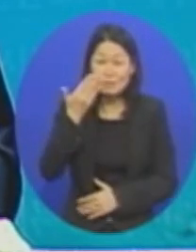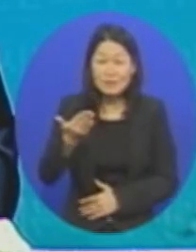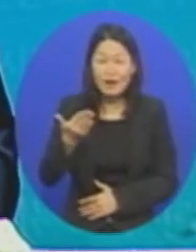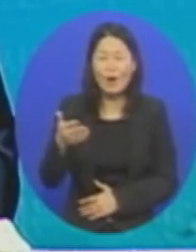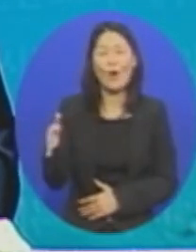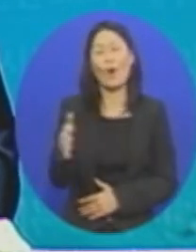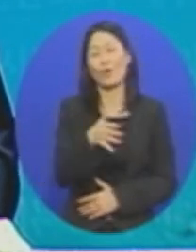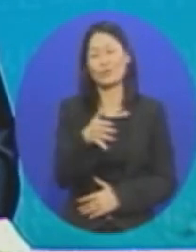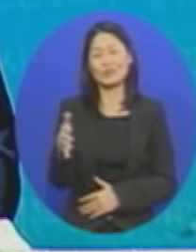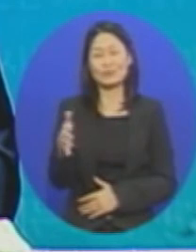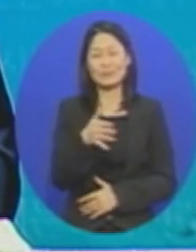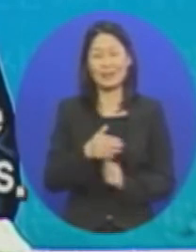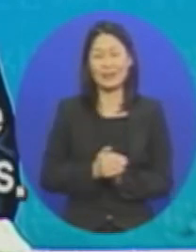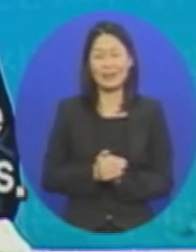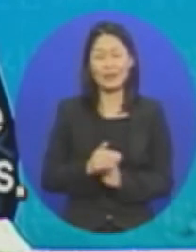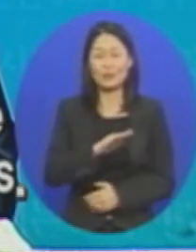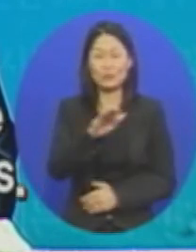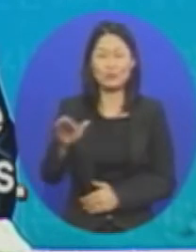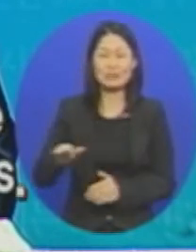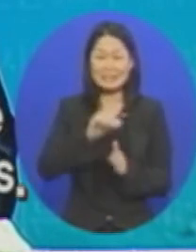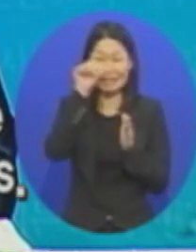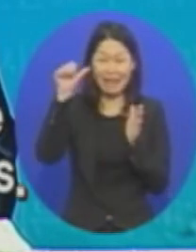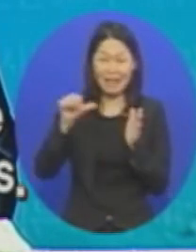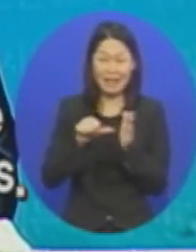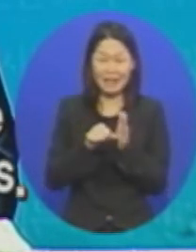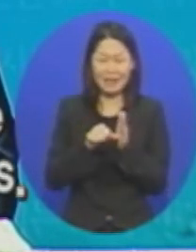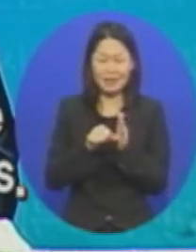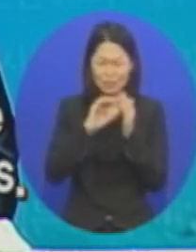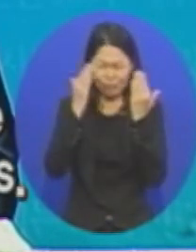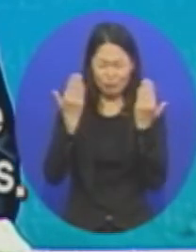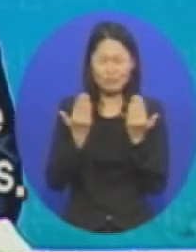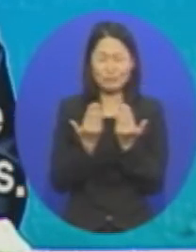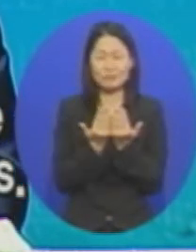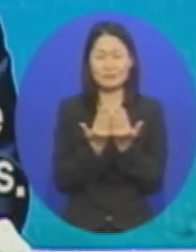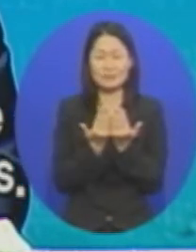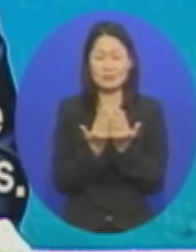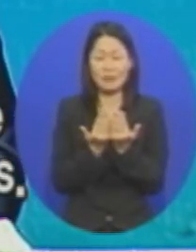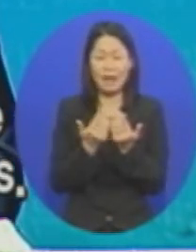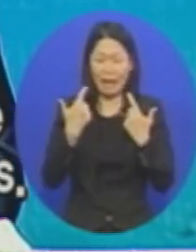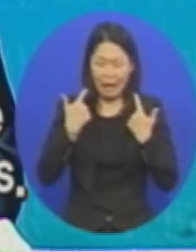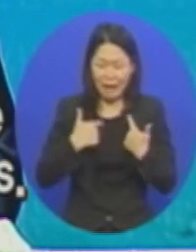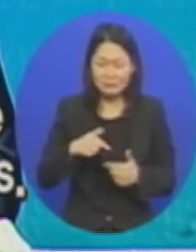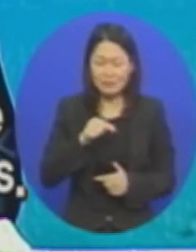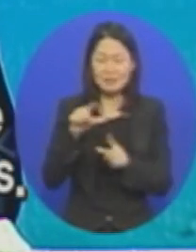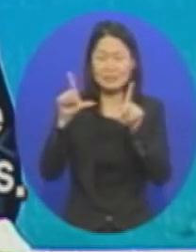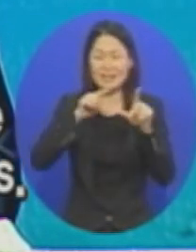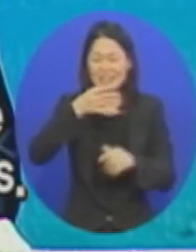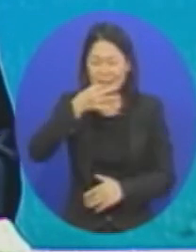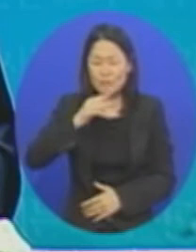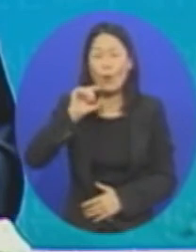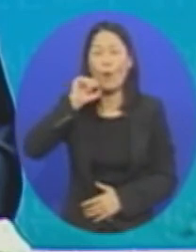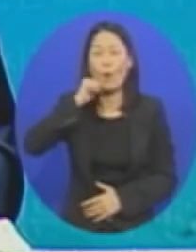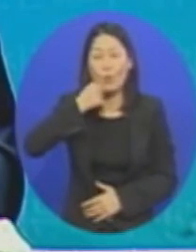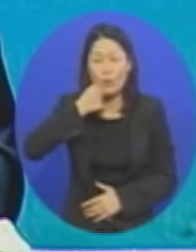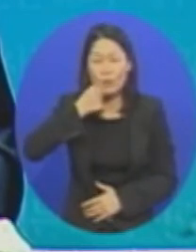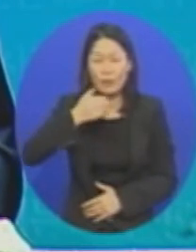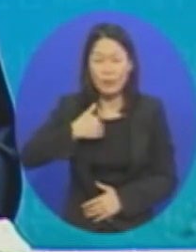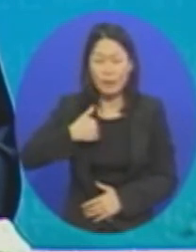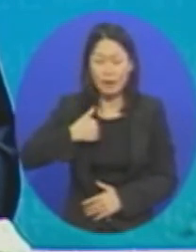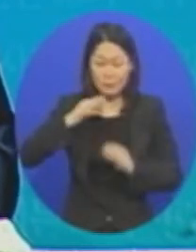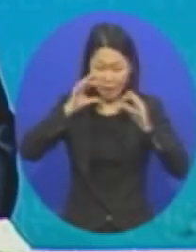없었어요 우리의 생애에 한 평생 닿아 항상 살기 힘들고 어려워요 나를